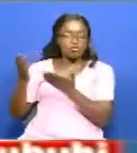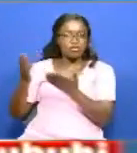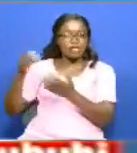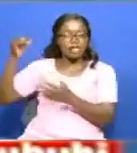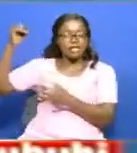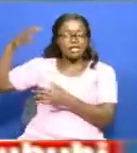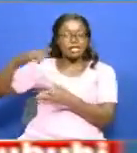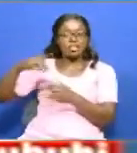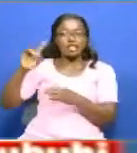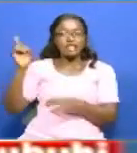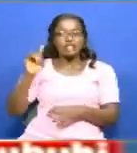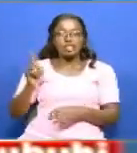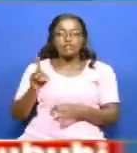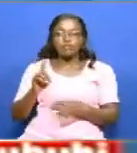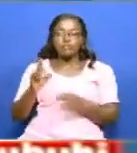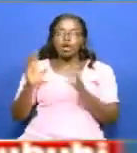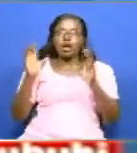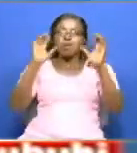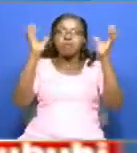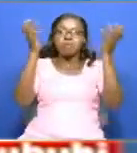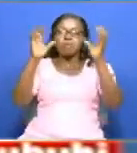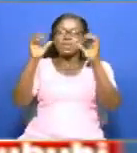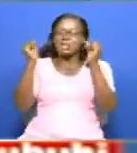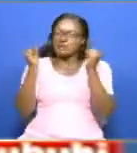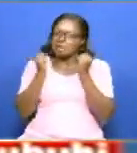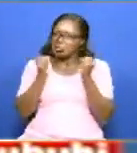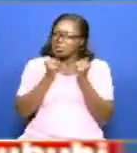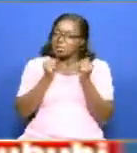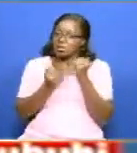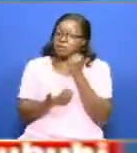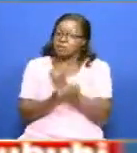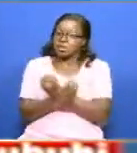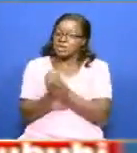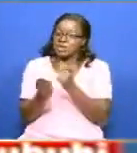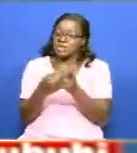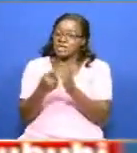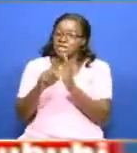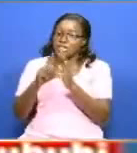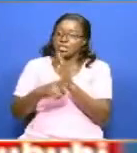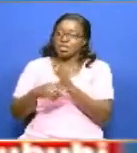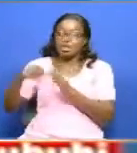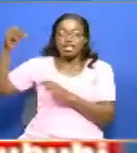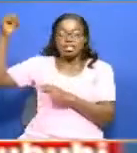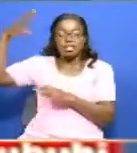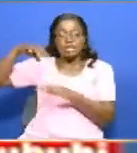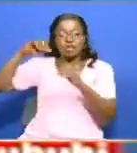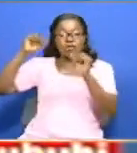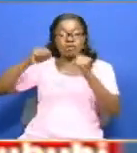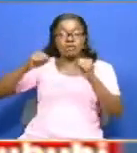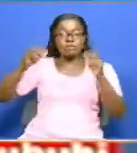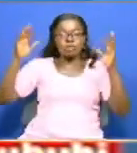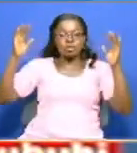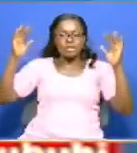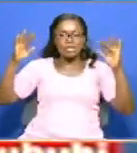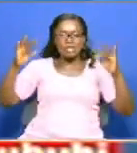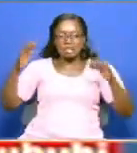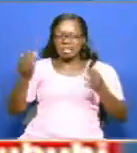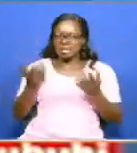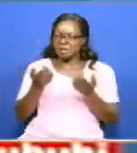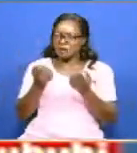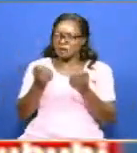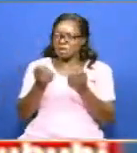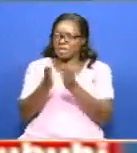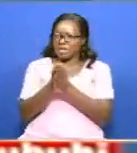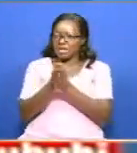Hapa Nairobi hali itakuwa ni ya mawingu na baridi nyakati za asubuhi ikipisha vipindi vya jua, lakini pia kuna uwezekano wa mvua nyepesi sawia